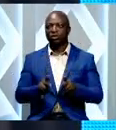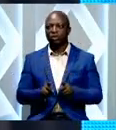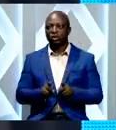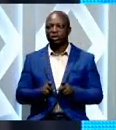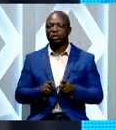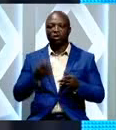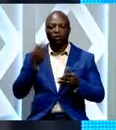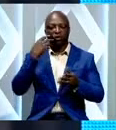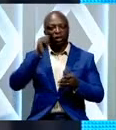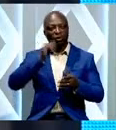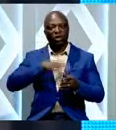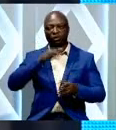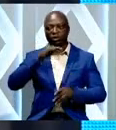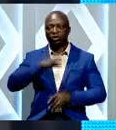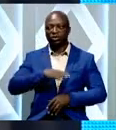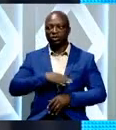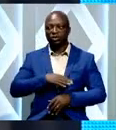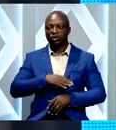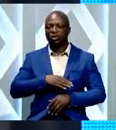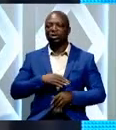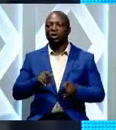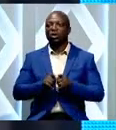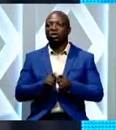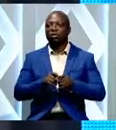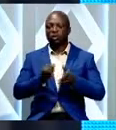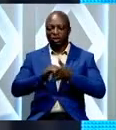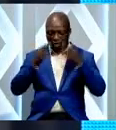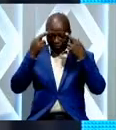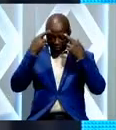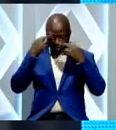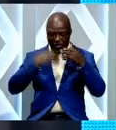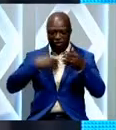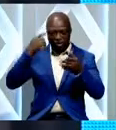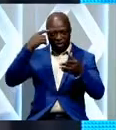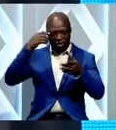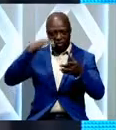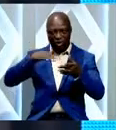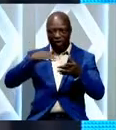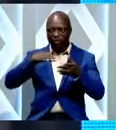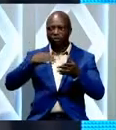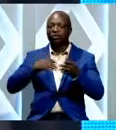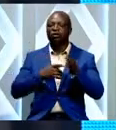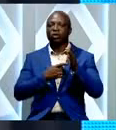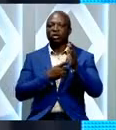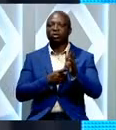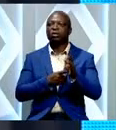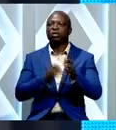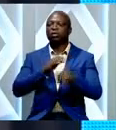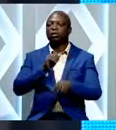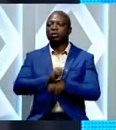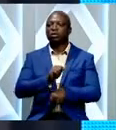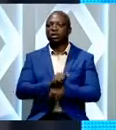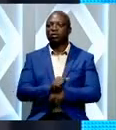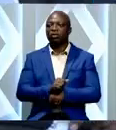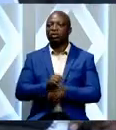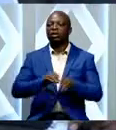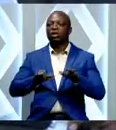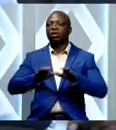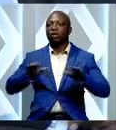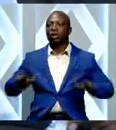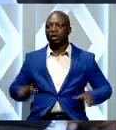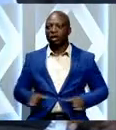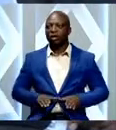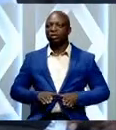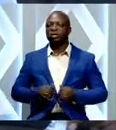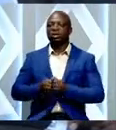Voilà, mesdames et messieurs, quelques réflexions qui, je l'espère, alimenteront vos travaux dans le cadre de